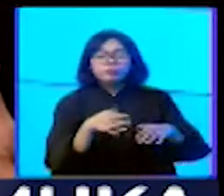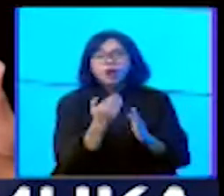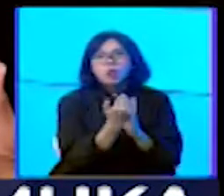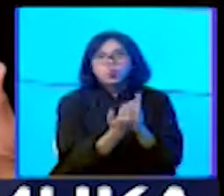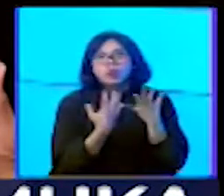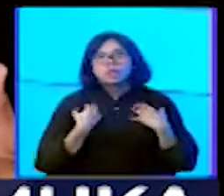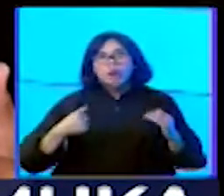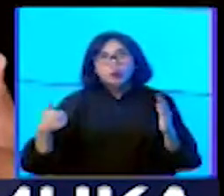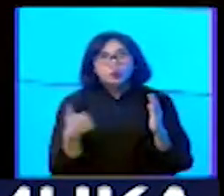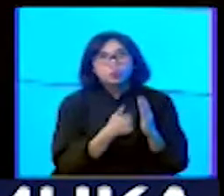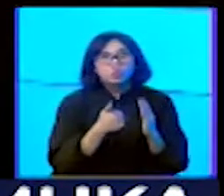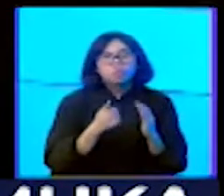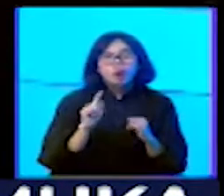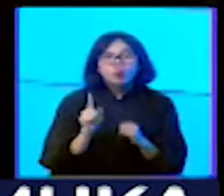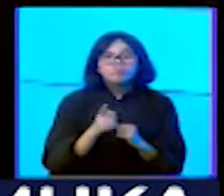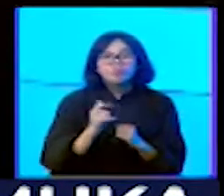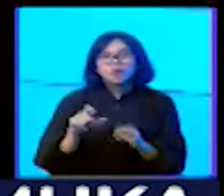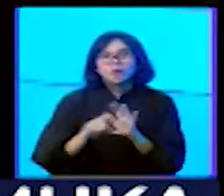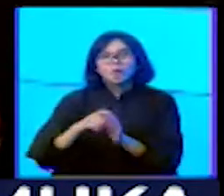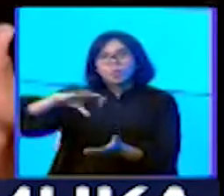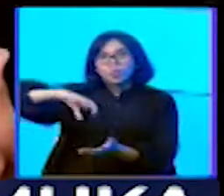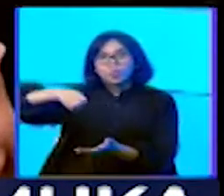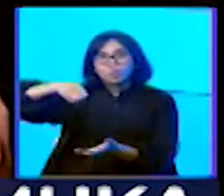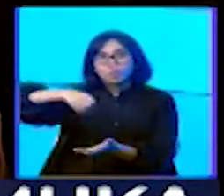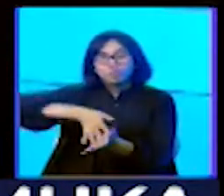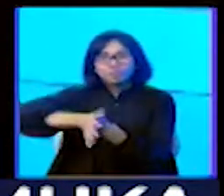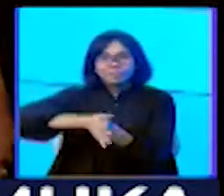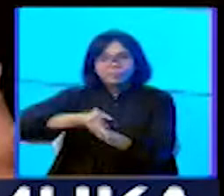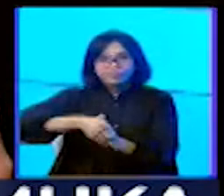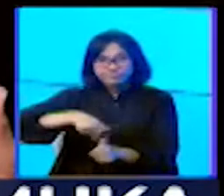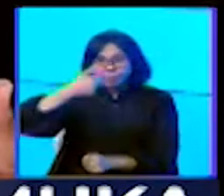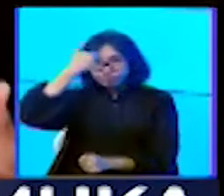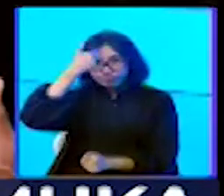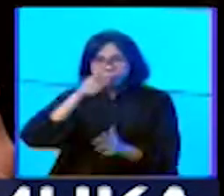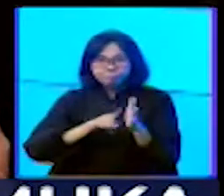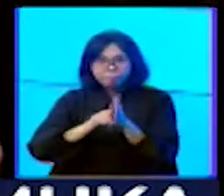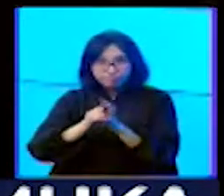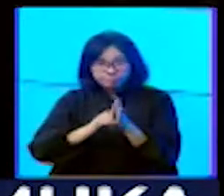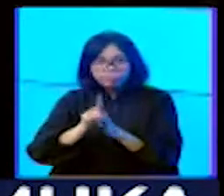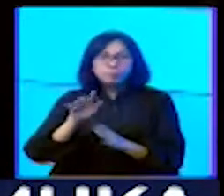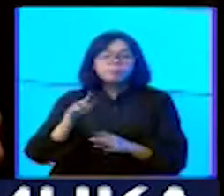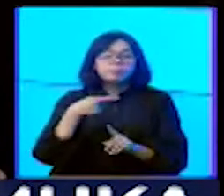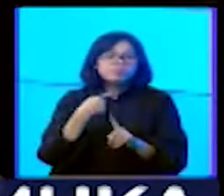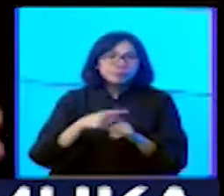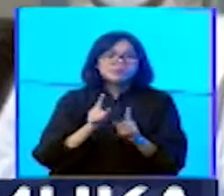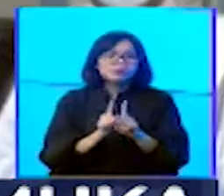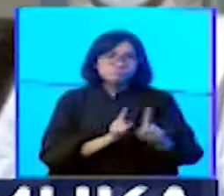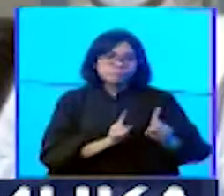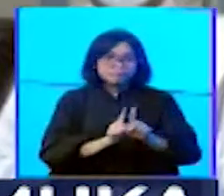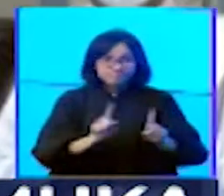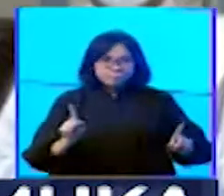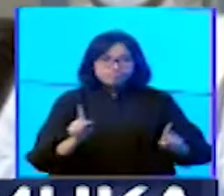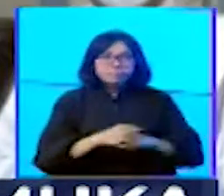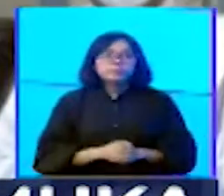dengan mencuci tangan kemudian mengukur suhu tubuh dan selalu diingatkan untuk menjaga jarak sementara itu juga